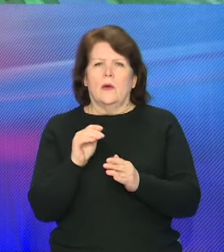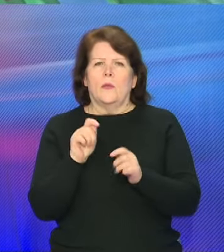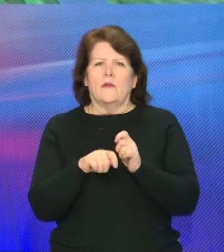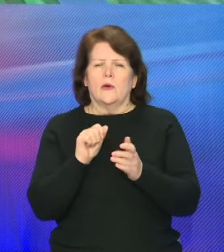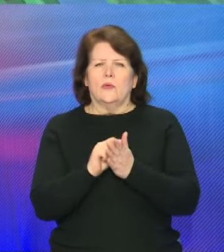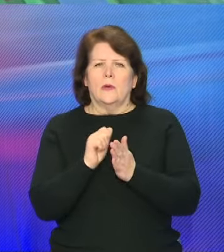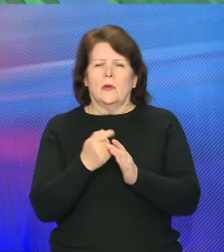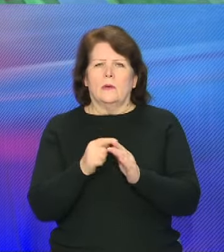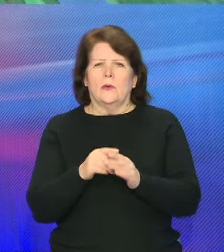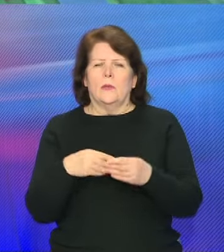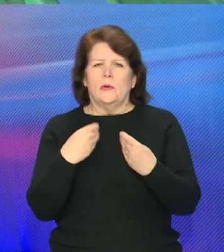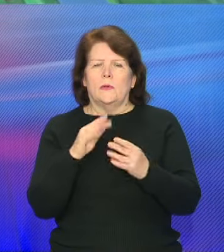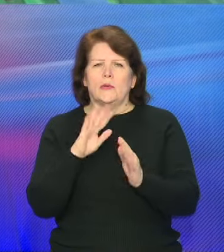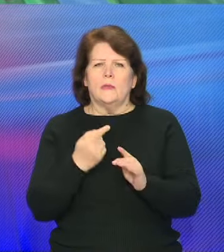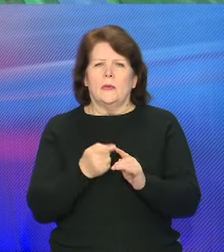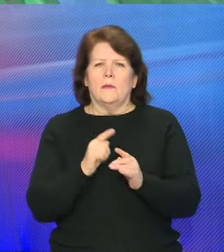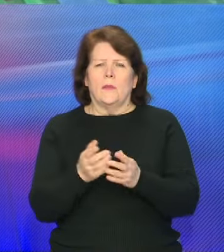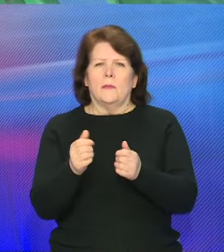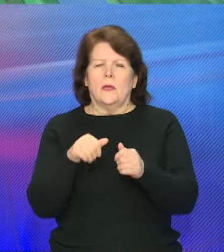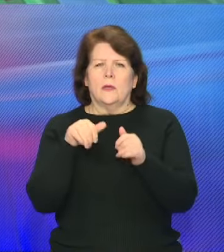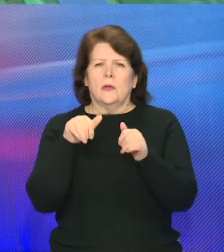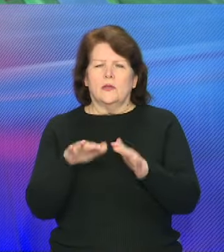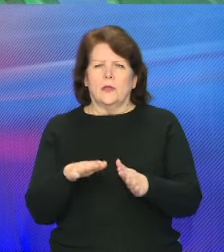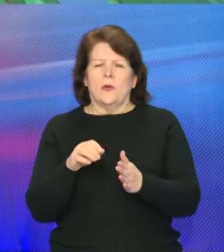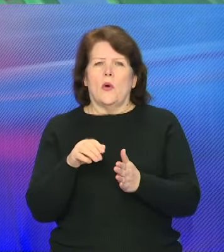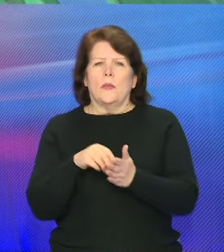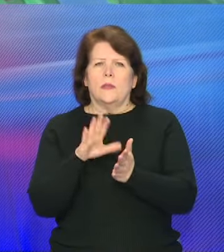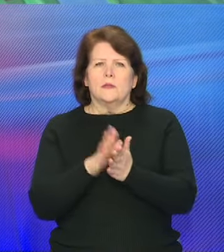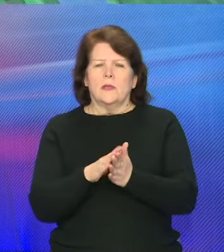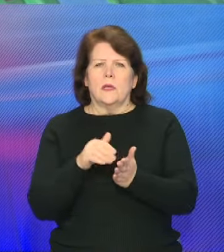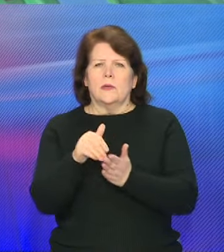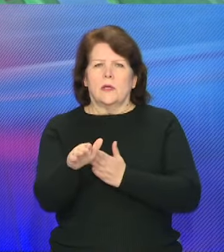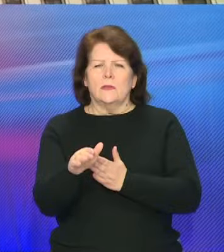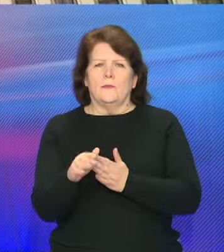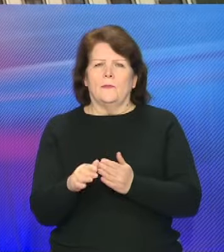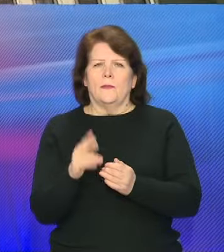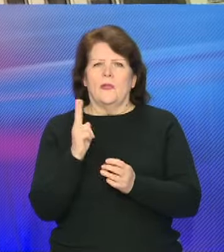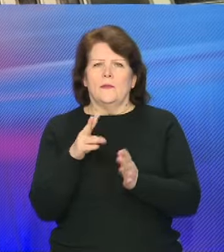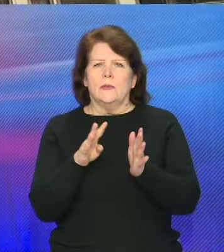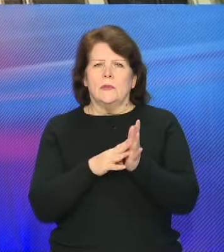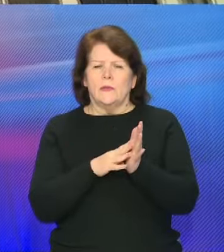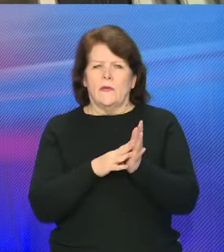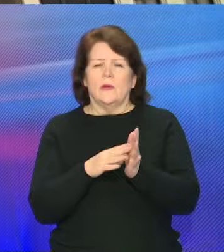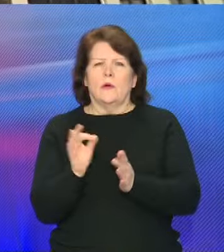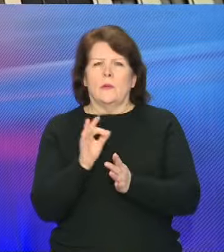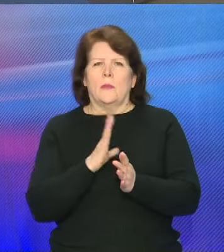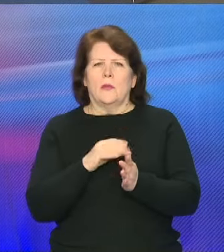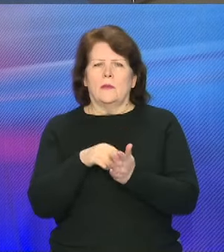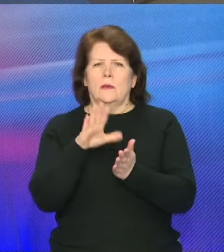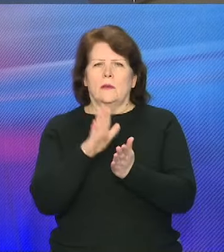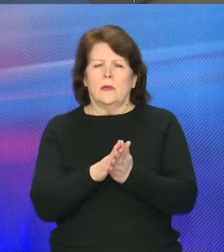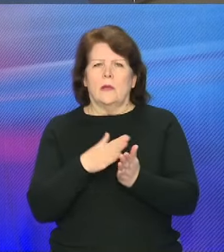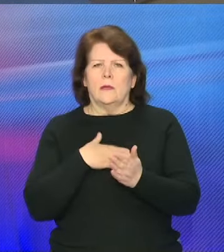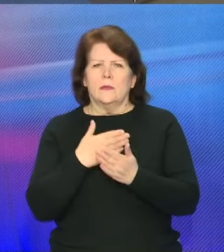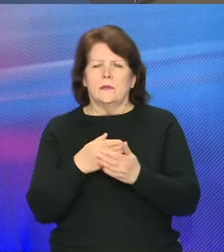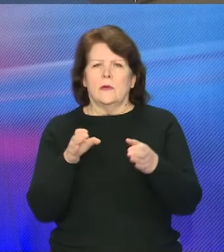подадені, після чого приймає рішення об реєстрації або відмові у ній. 29 кастрычника была зарегистрирована